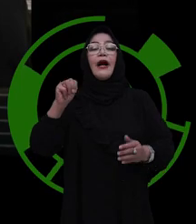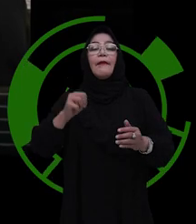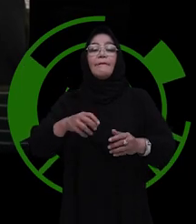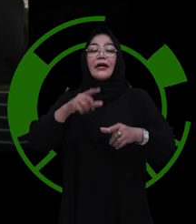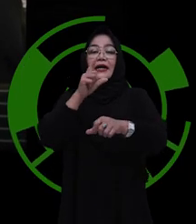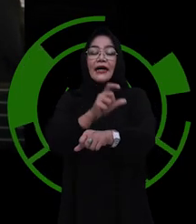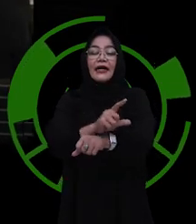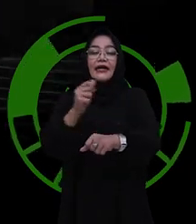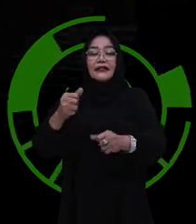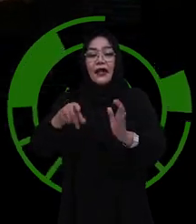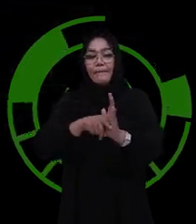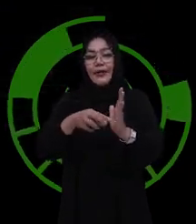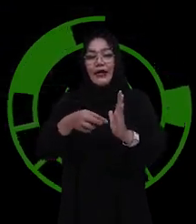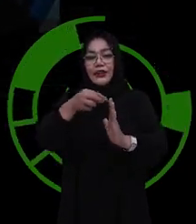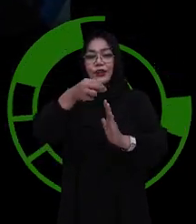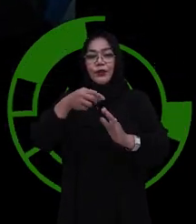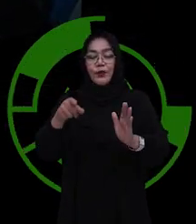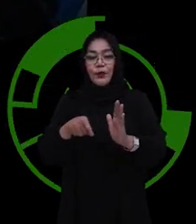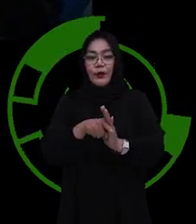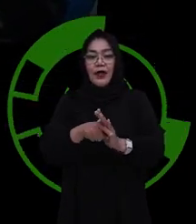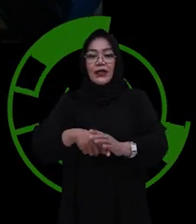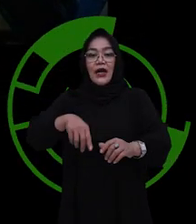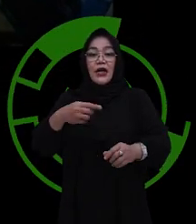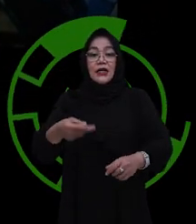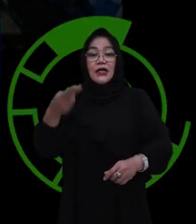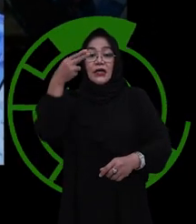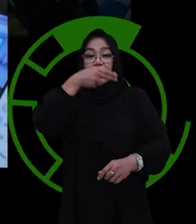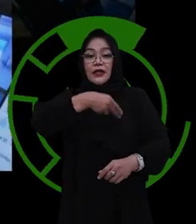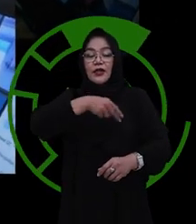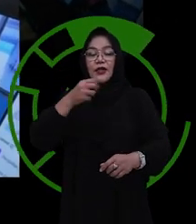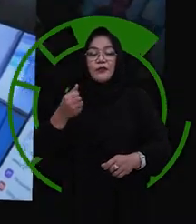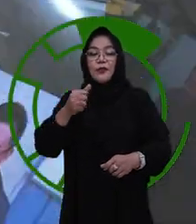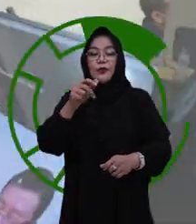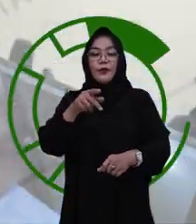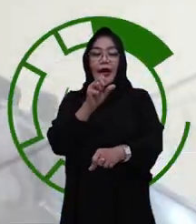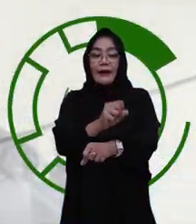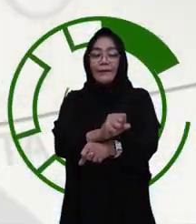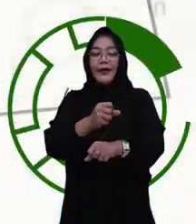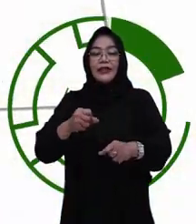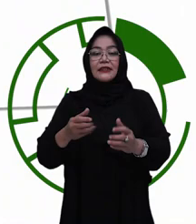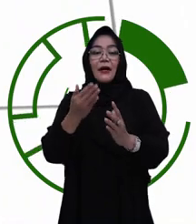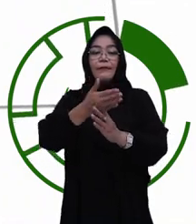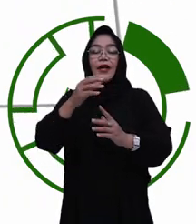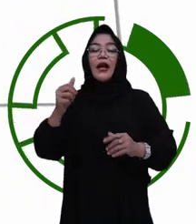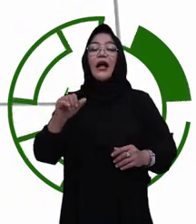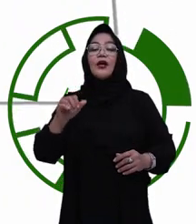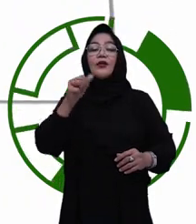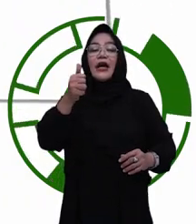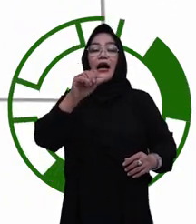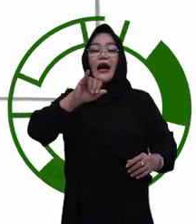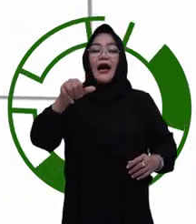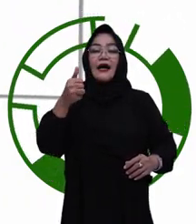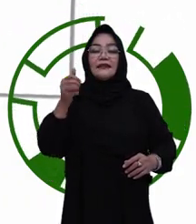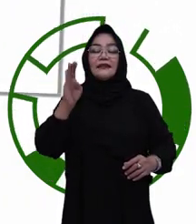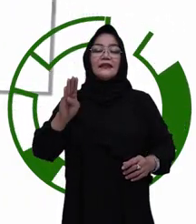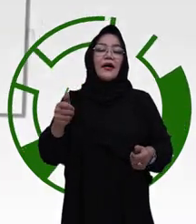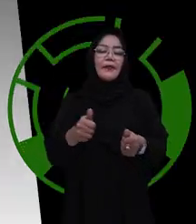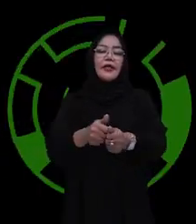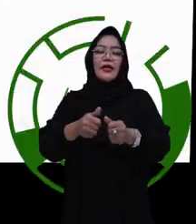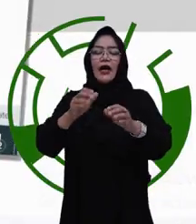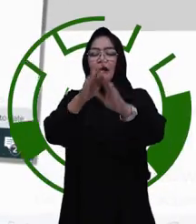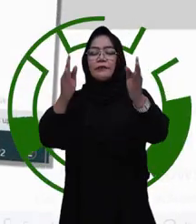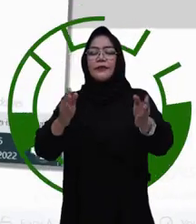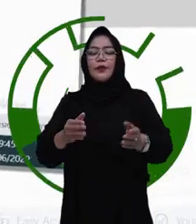melaksanakan perencanaan dan penghitungan kebutuhan pegawai melalui ANJAP dan ABK. Perbaikan pola mutasi dengan